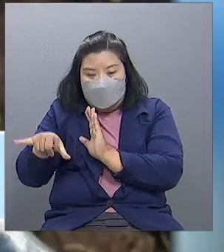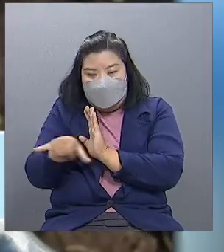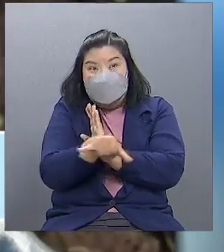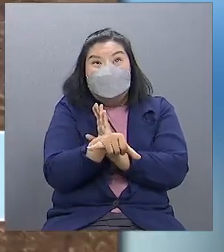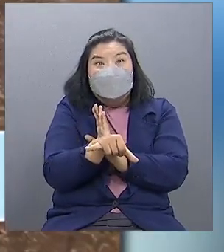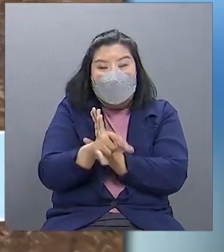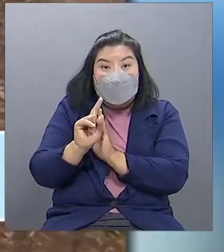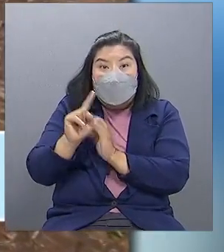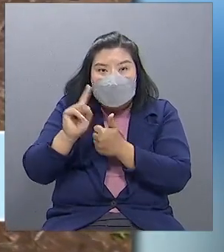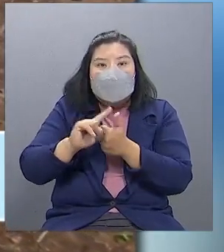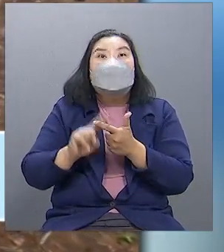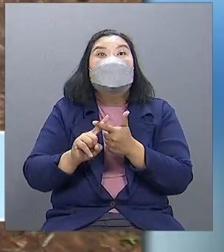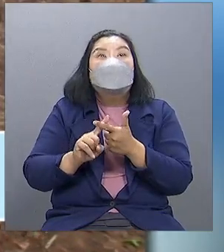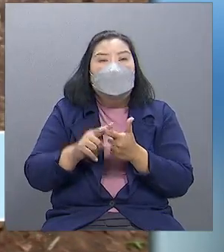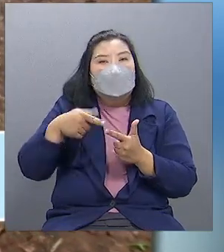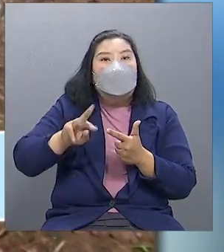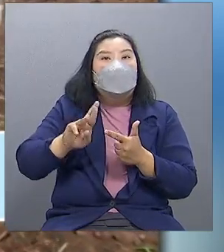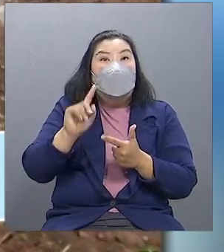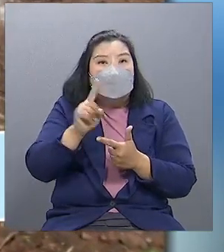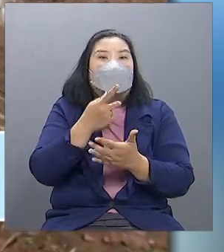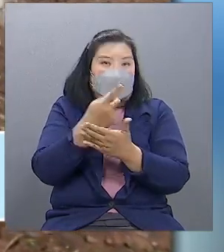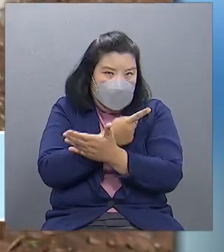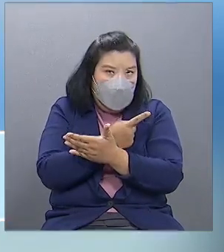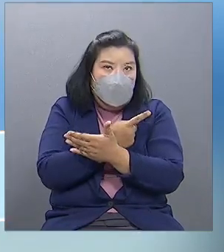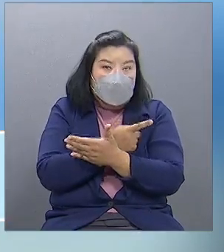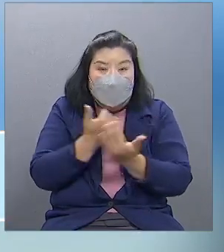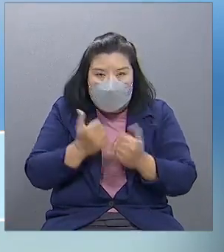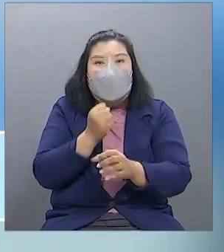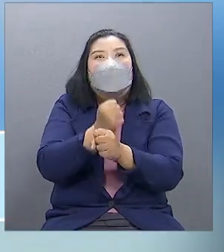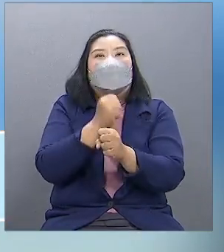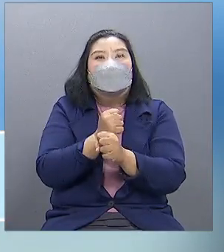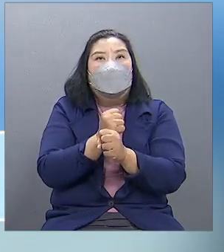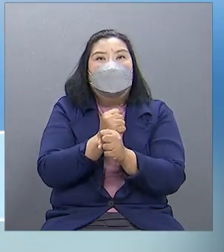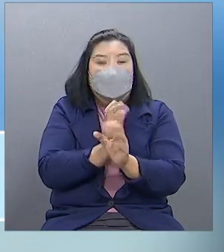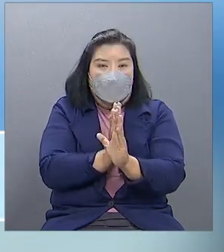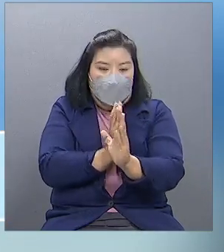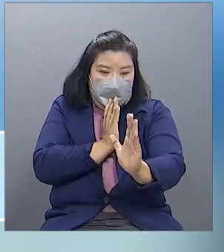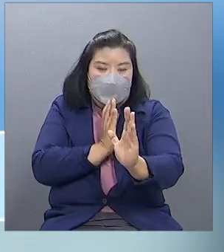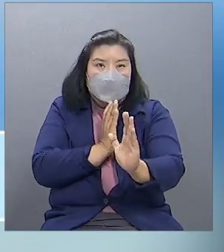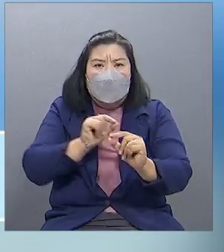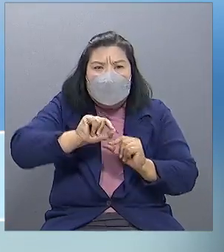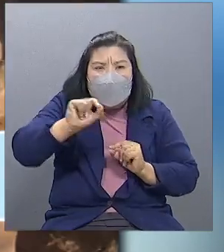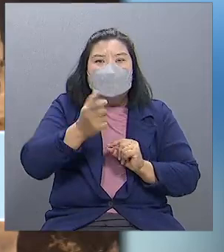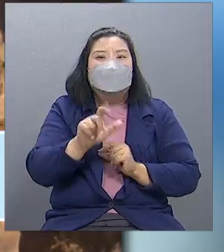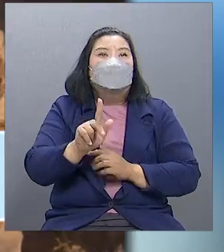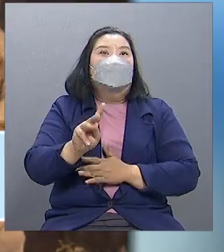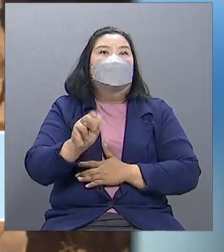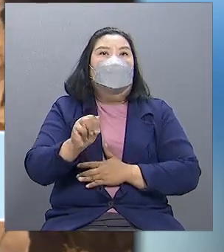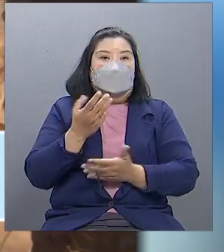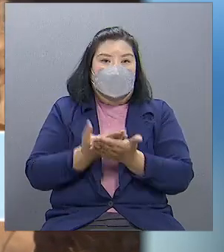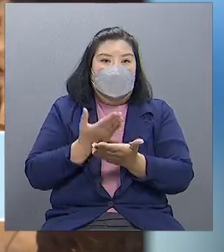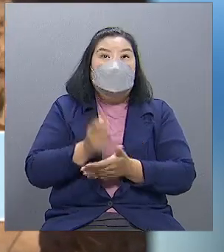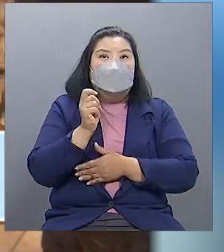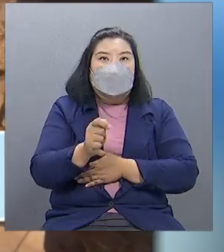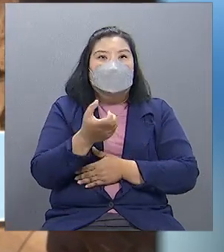ป่ศหลัพระจหการจานบุรีอัี้กำลงสร้างรัวอะกึงถาวอน 13 กิโลเมตรโอระมาณ 19 ล้านกวบาท